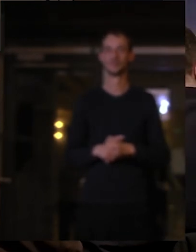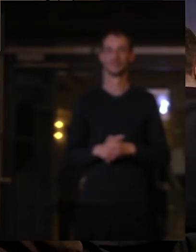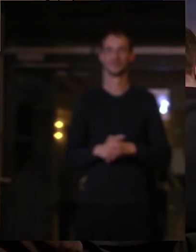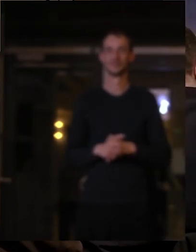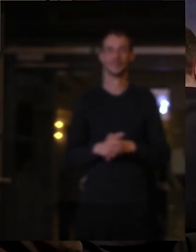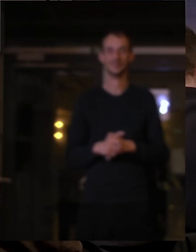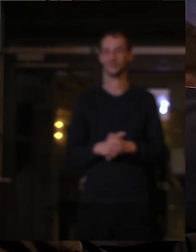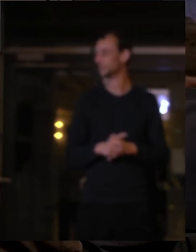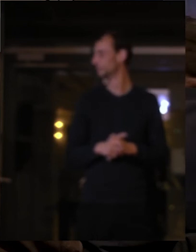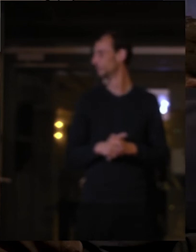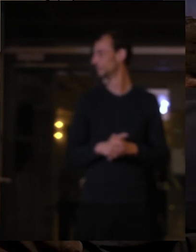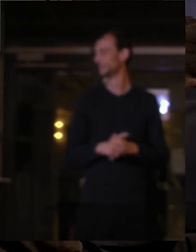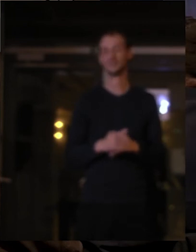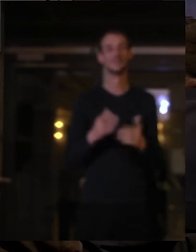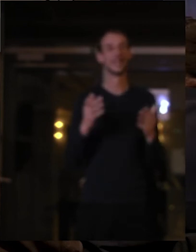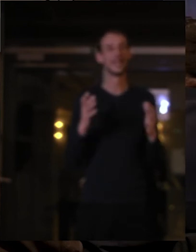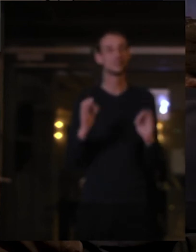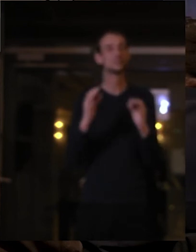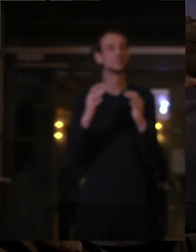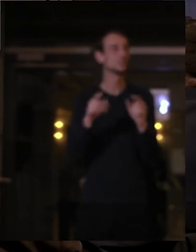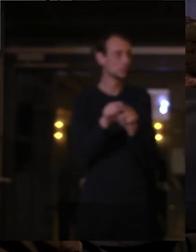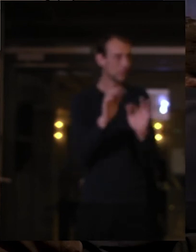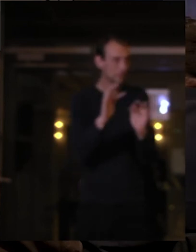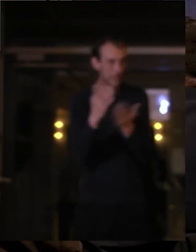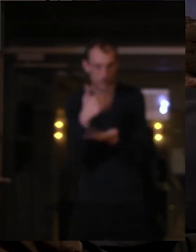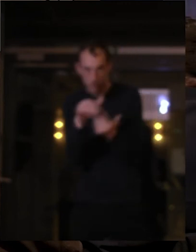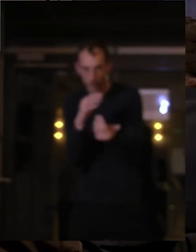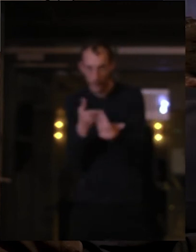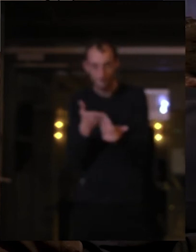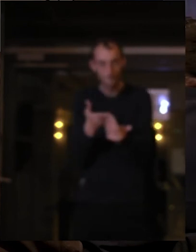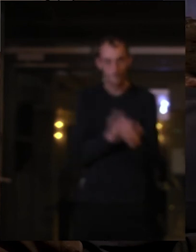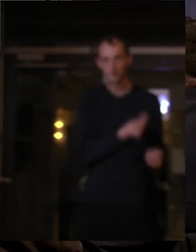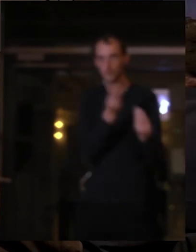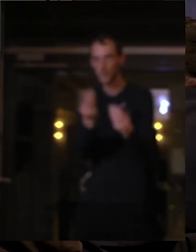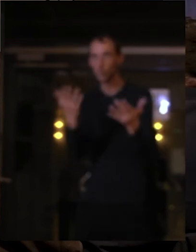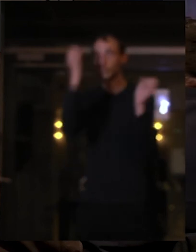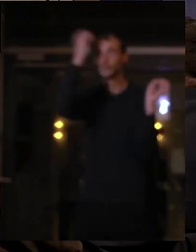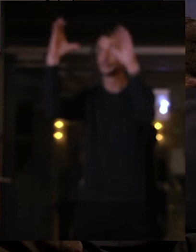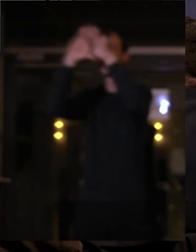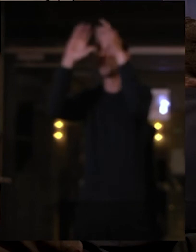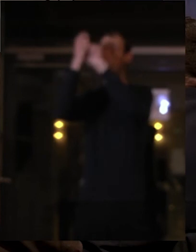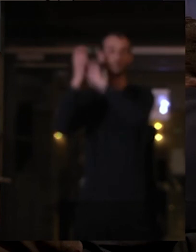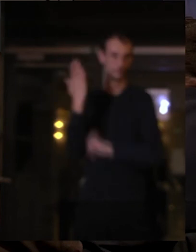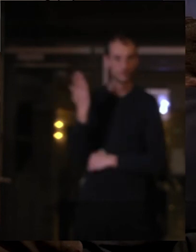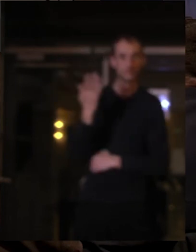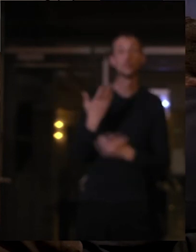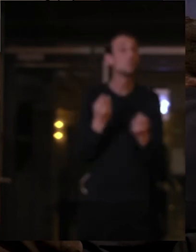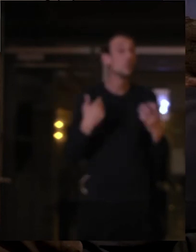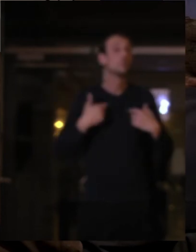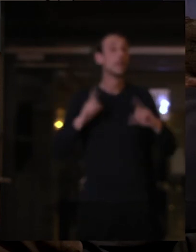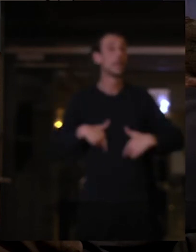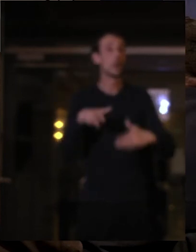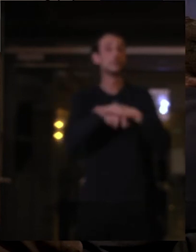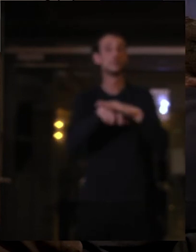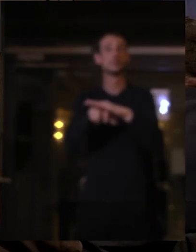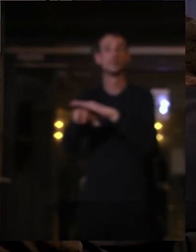Juste aussi pour cette question de mixité, ça permet aussi de déconstruire les stéréotypes. Moi, je vais régulièrement dans les écoles et les garçons, même encore